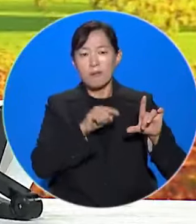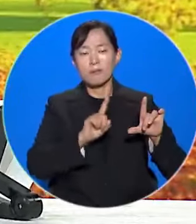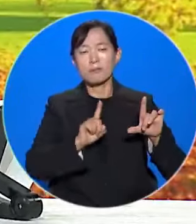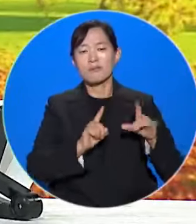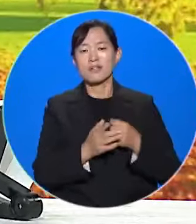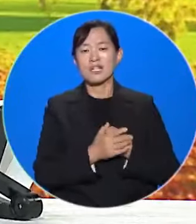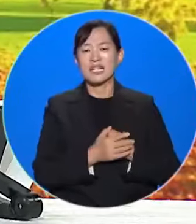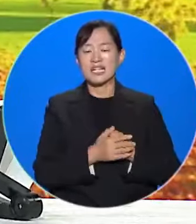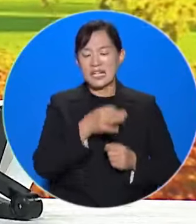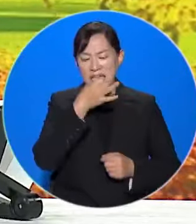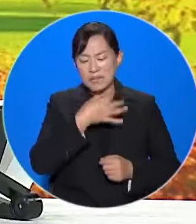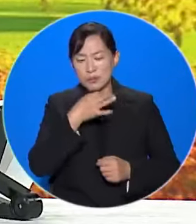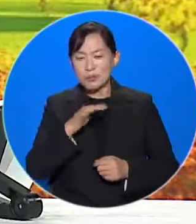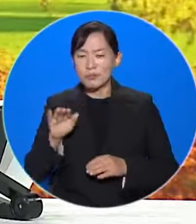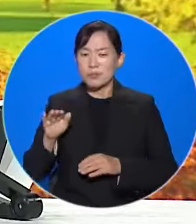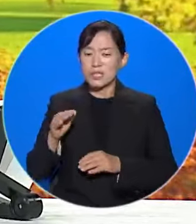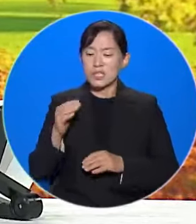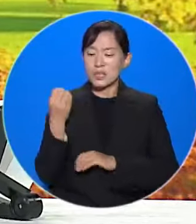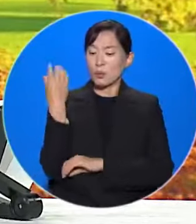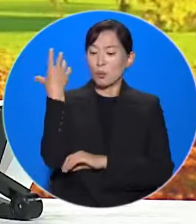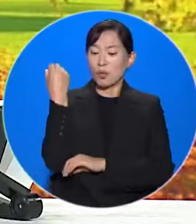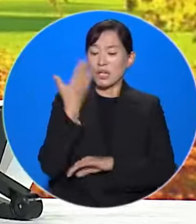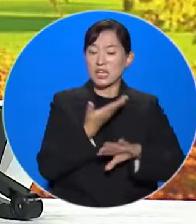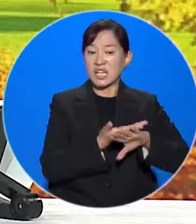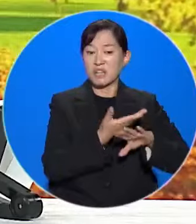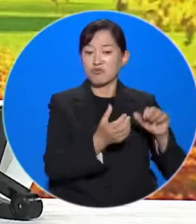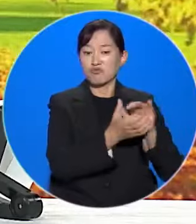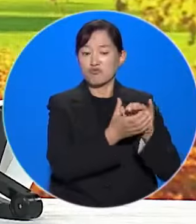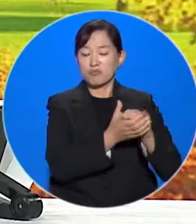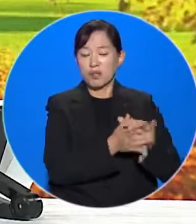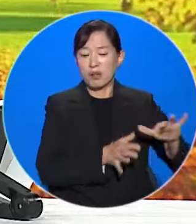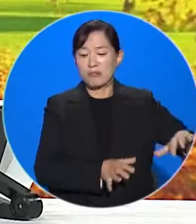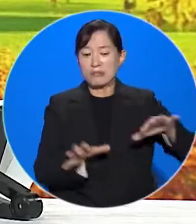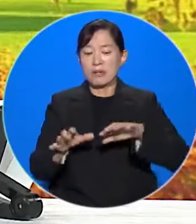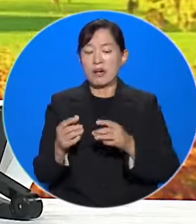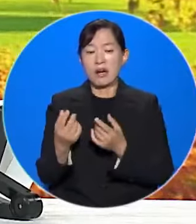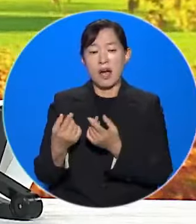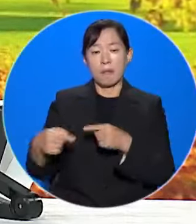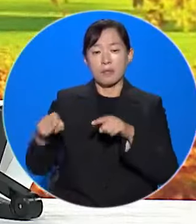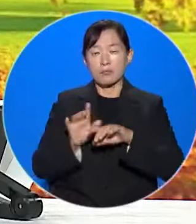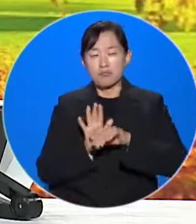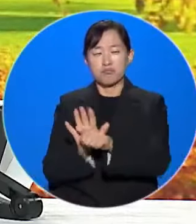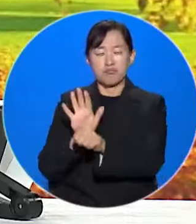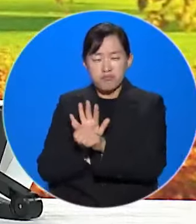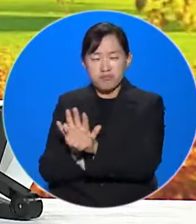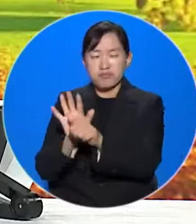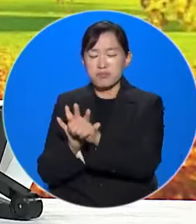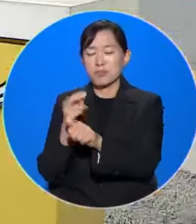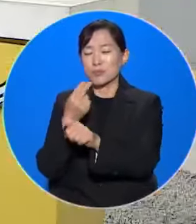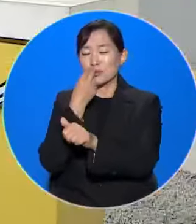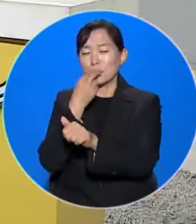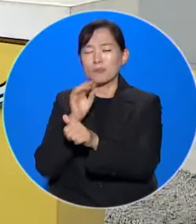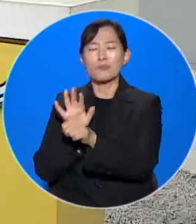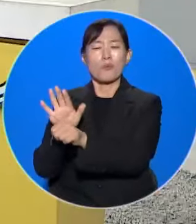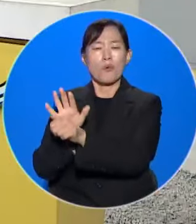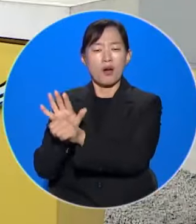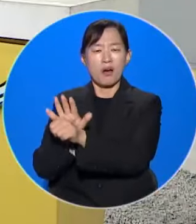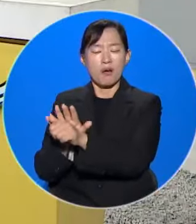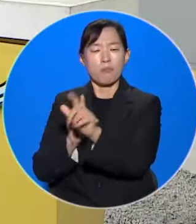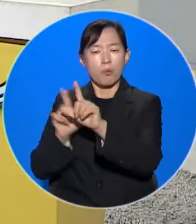포착됐는데요. 힘들어하는 이 돌고래를 다른 동료 돌고래들이 함께 수면 위로 밀어올려 숨을 쉴 수 있도록